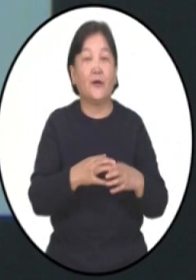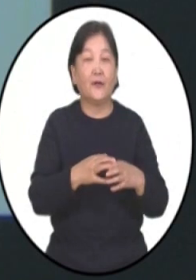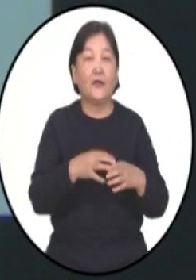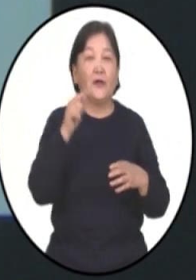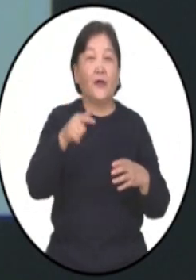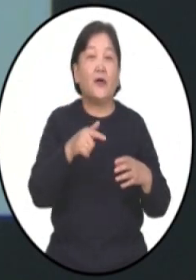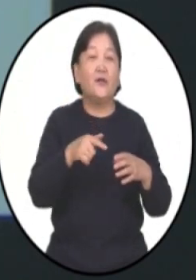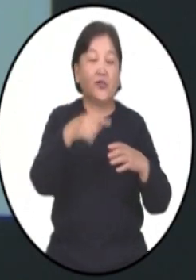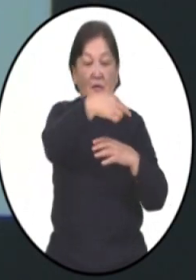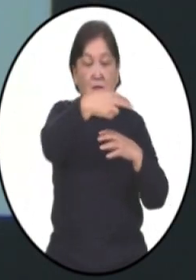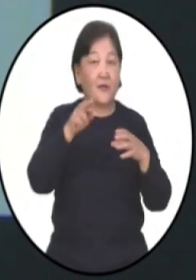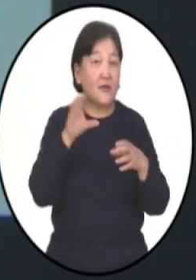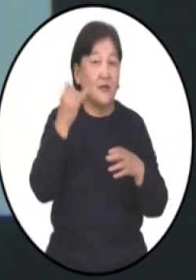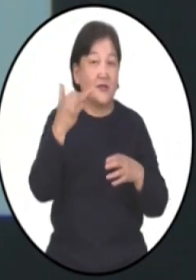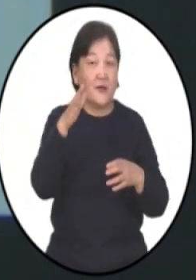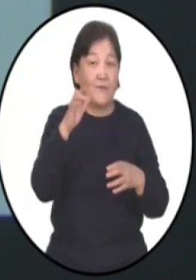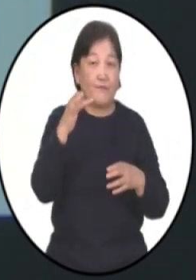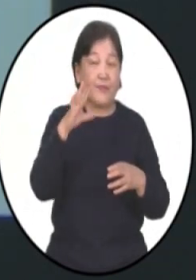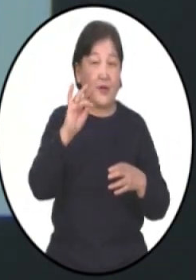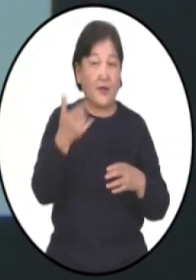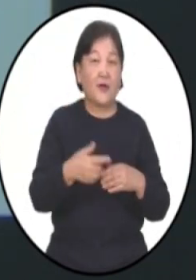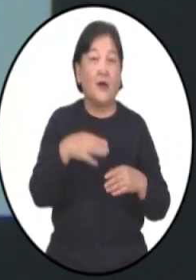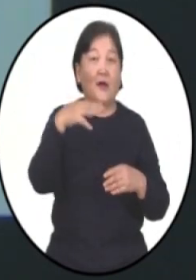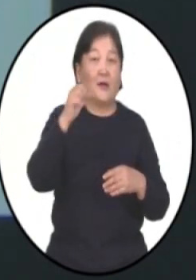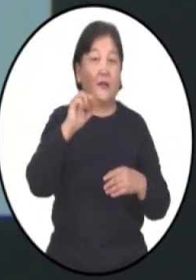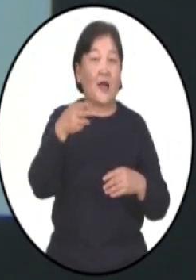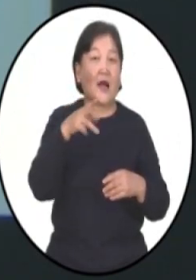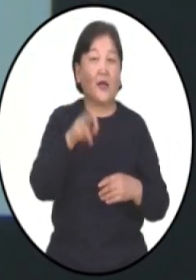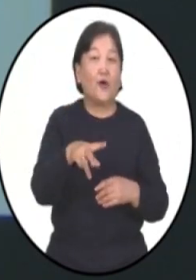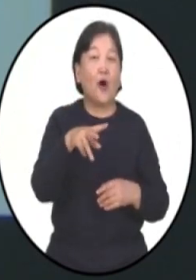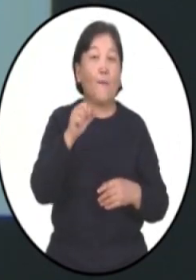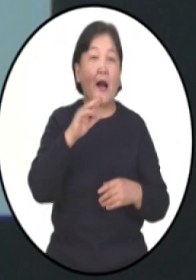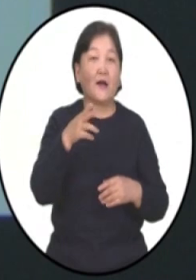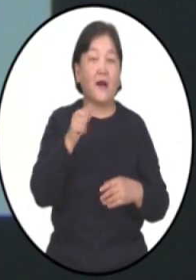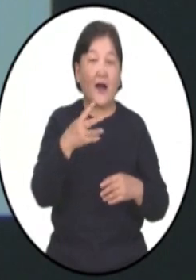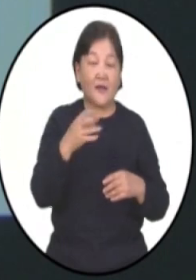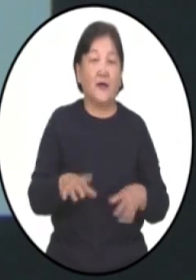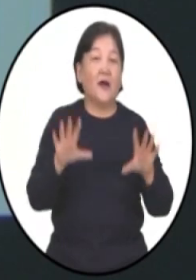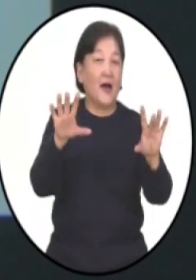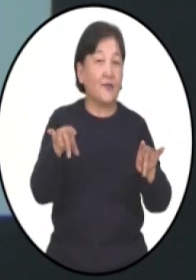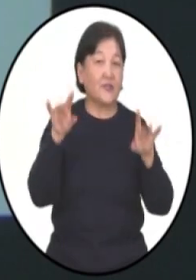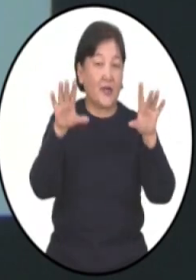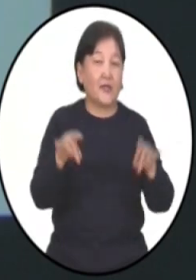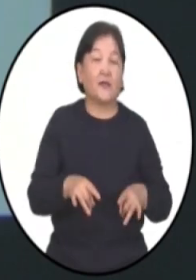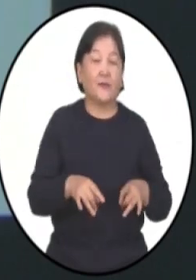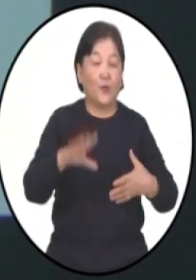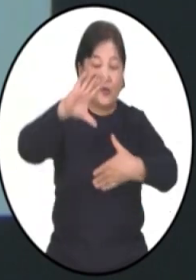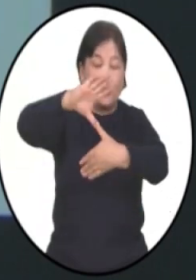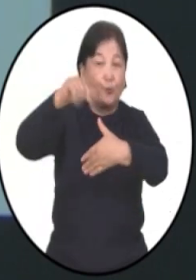за Такламаханы цөл, Сахарын цөл, Араби хойг. За Австралид бол их хэлсэн цөл. Өмнөд Америкт